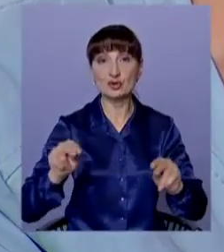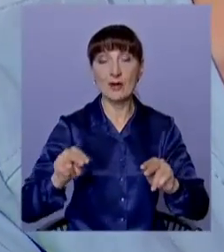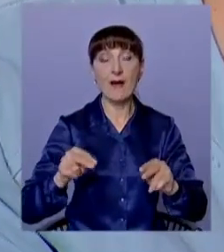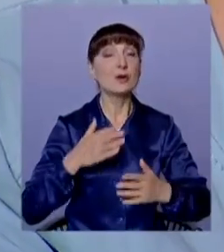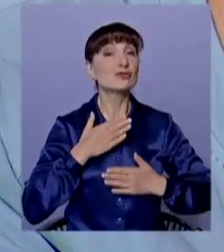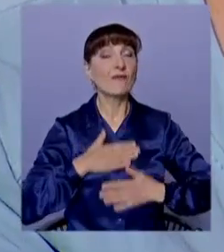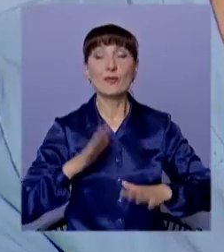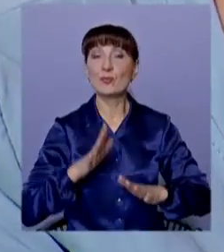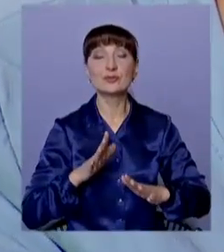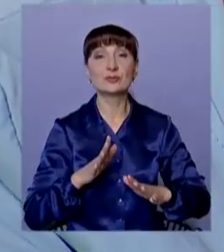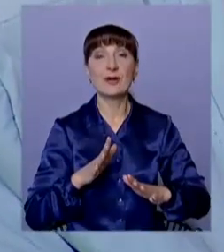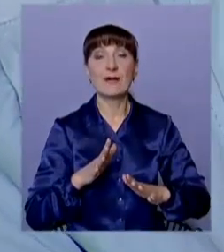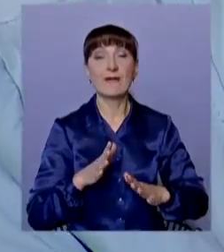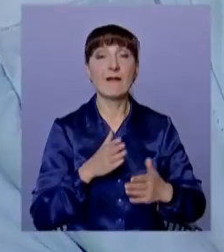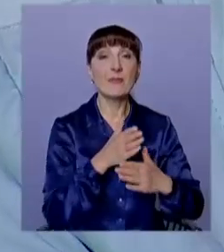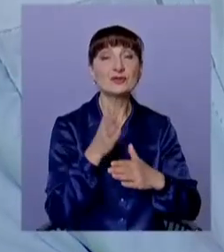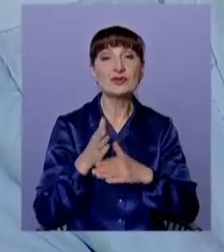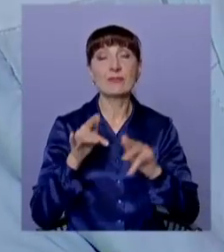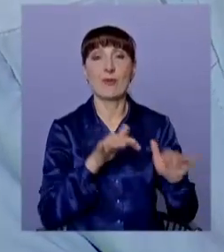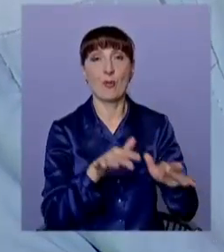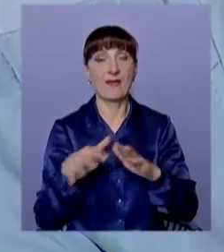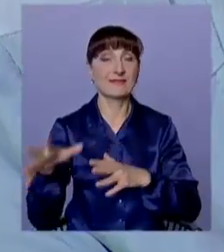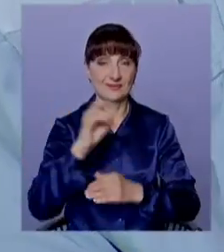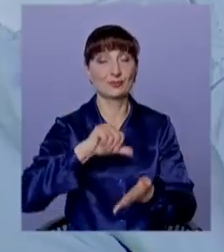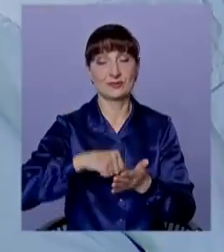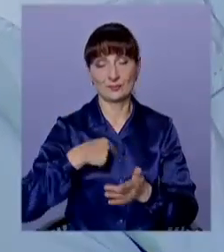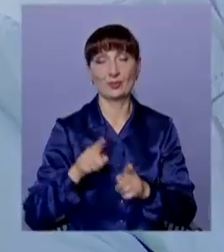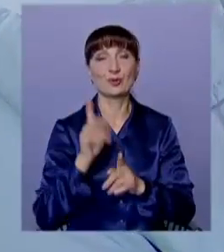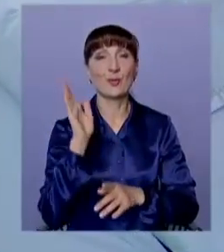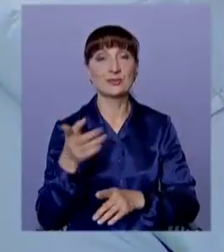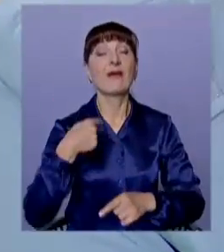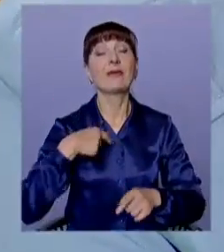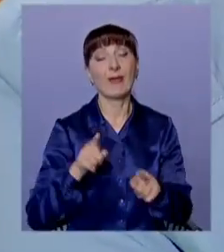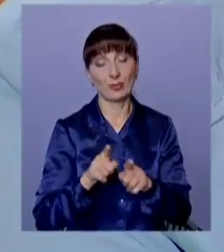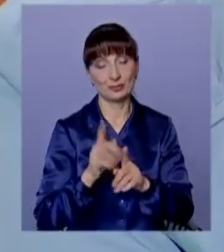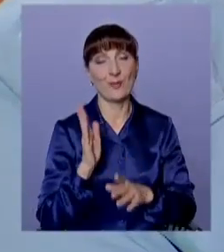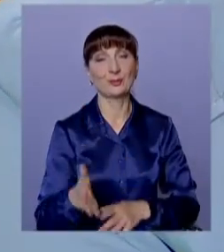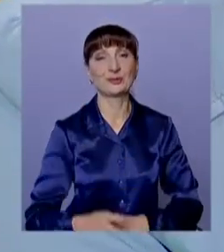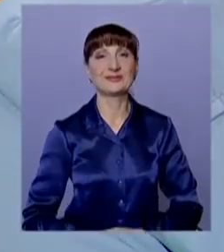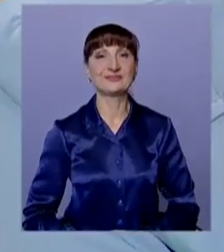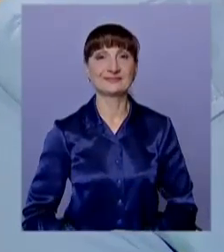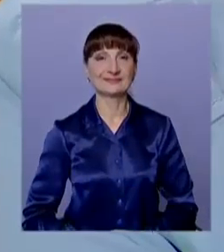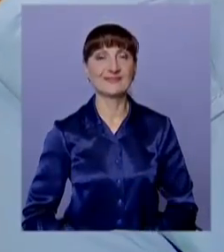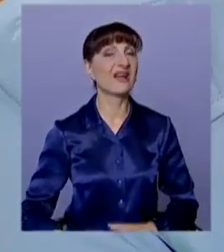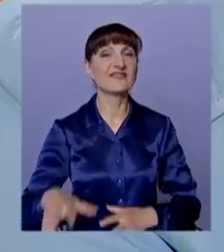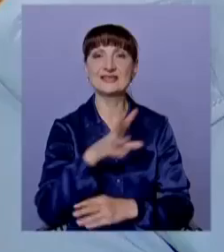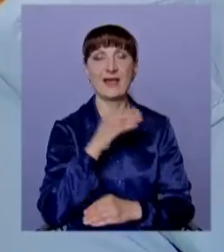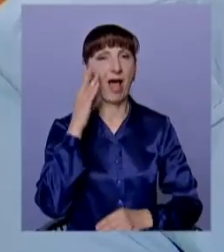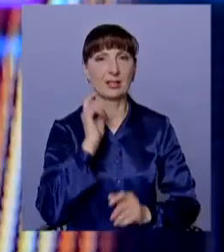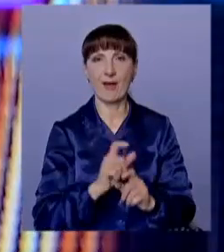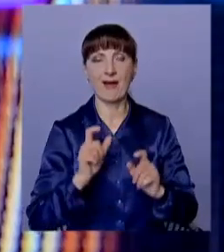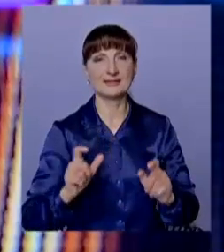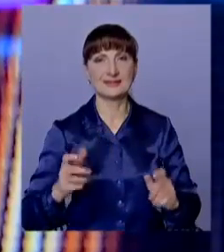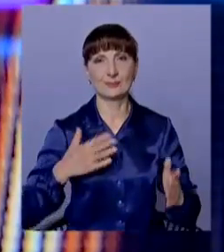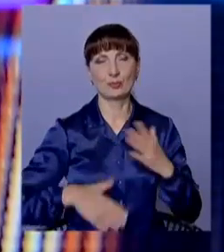удовольствием будут посещать это мероприятие, все мероприятия. В том числе и я, как житель Алматы. Как и все алматинцы. Да. Порадуемся